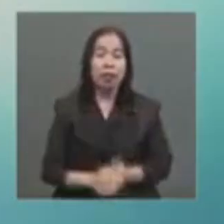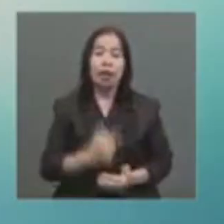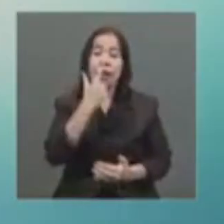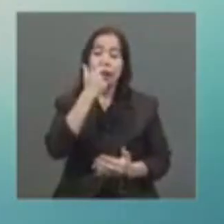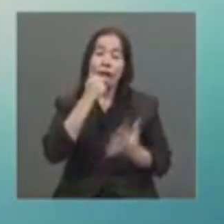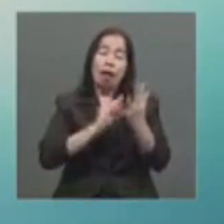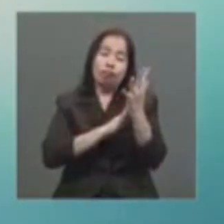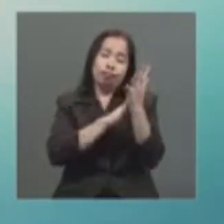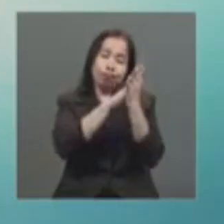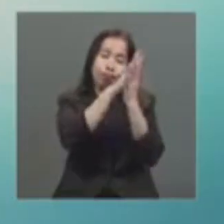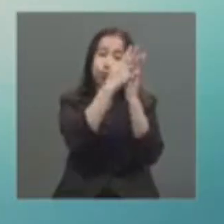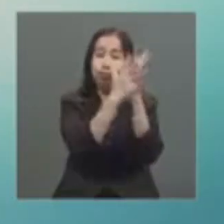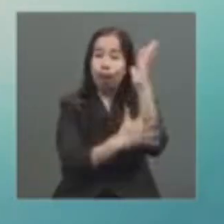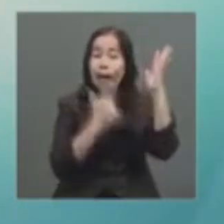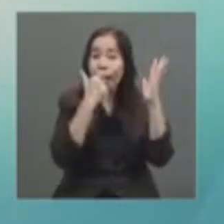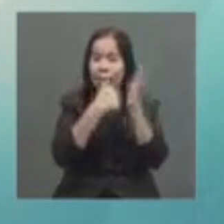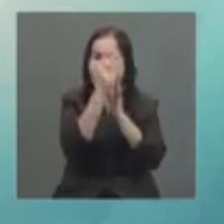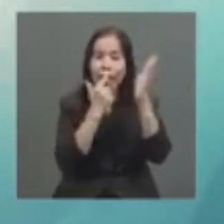รายทั้งนี้ในส่วนของกรุงเทพฯและนนทบุรีช่วง3-4